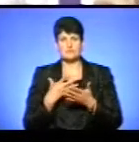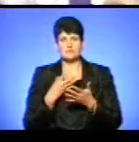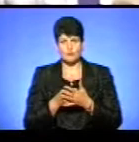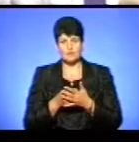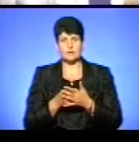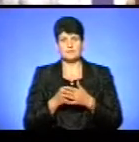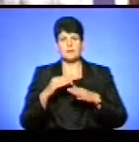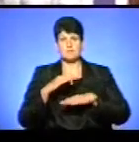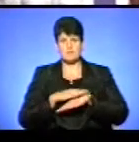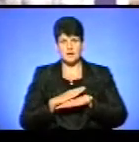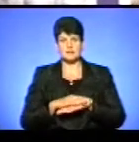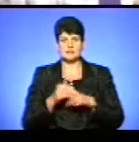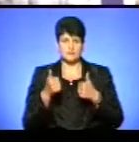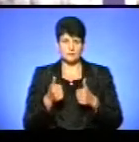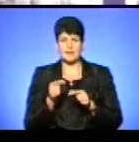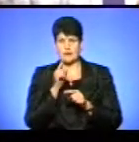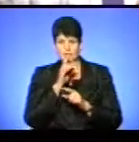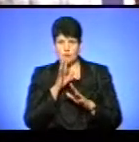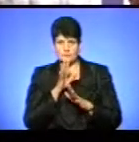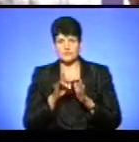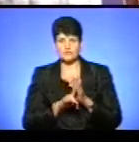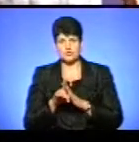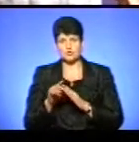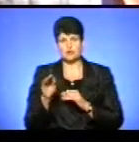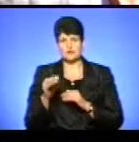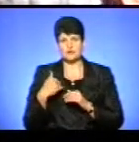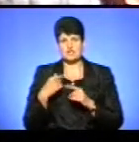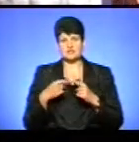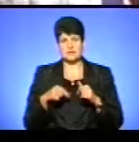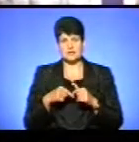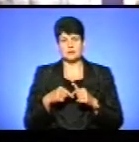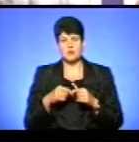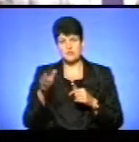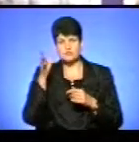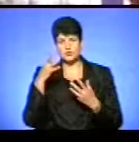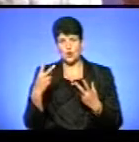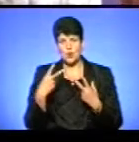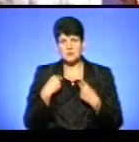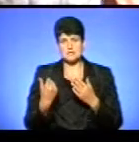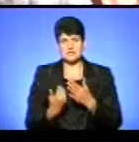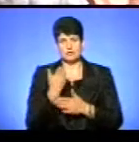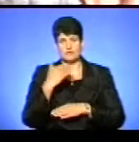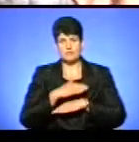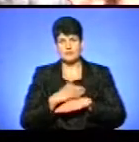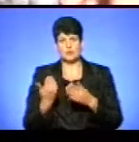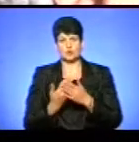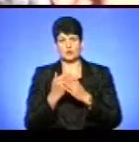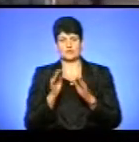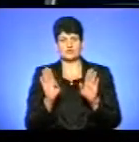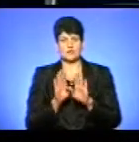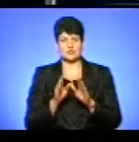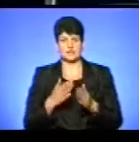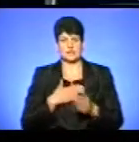теж досить непогані, але на початок жовтня наш відділ освіти нам обіцяє нові парти, нові шкафчики для наших дітей.